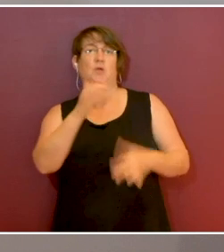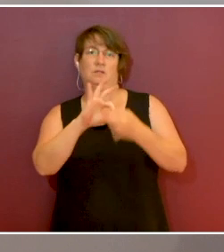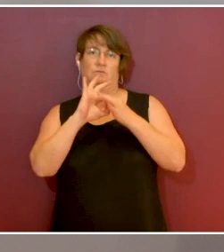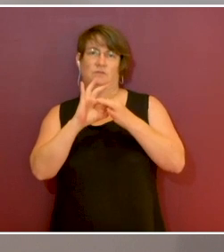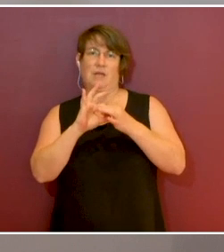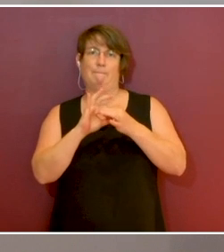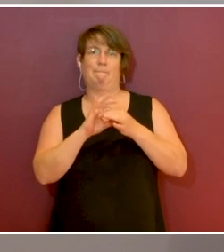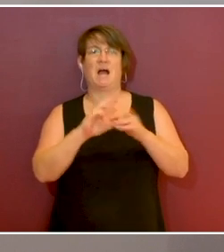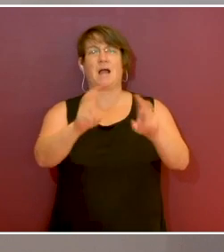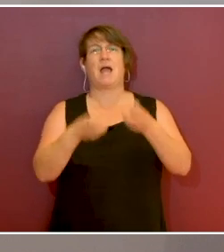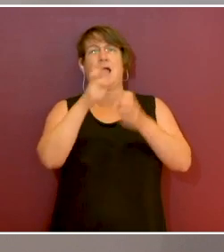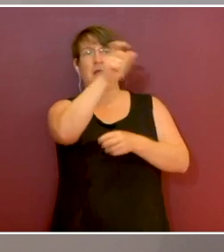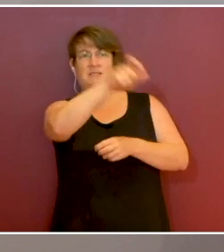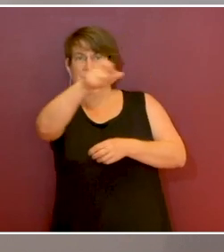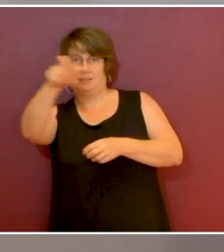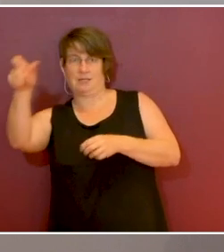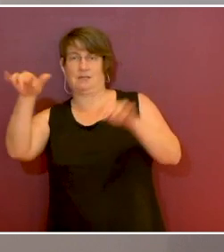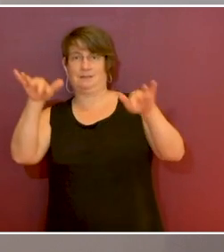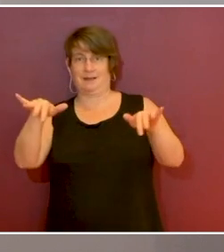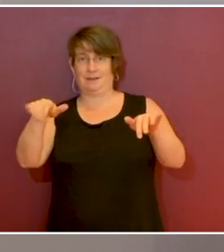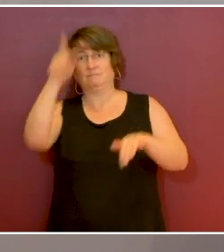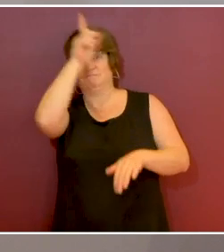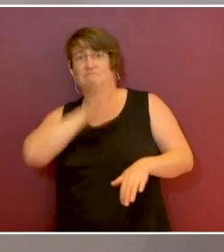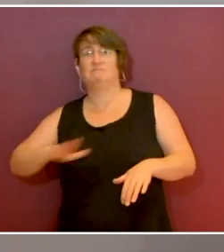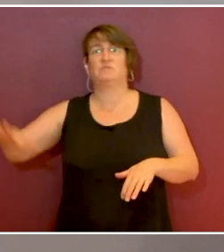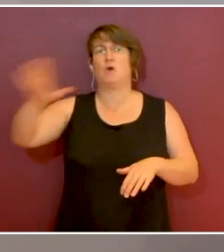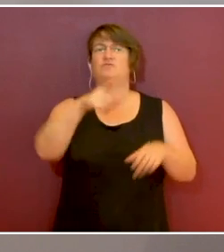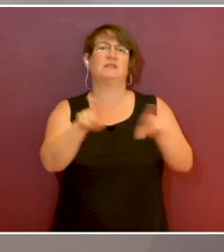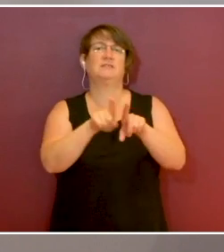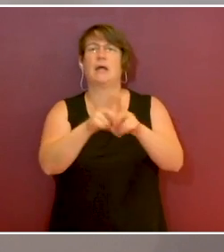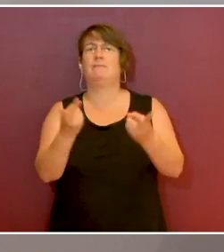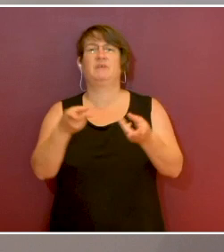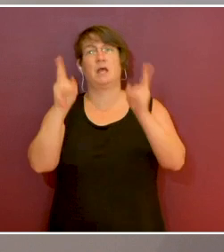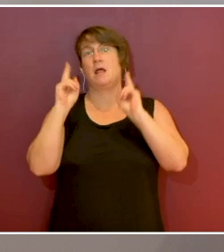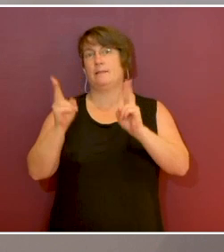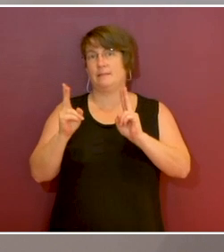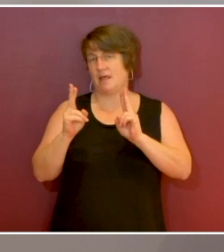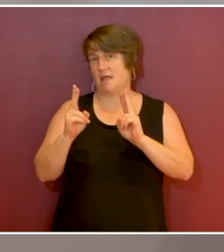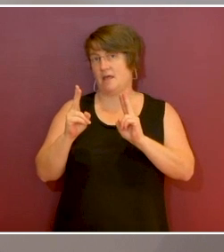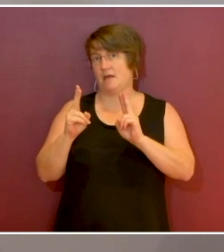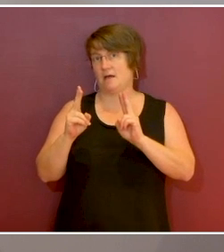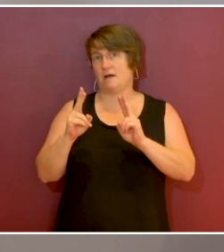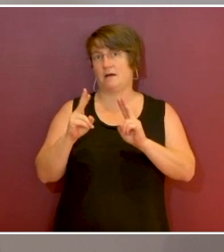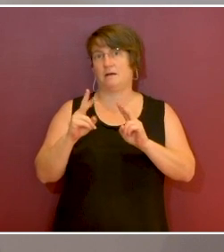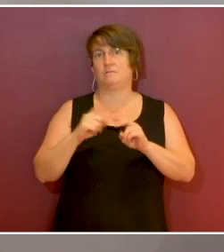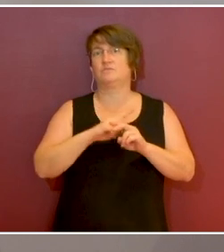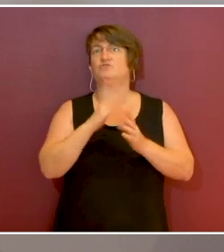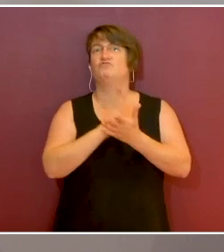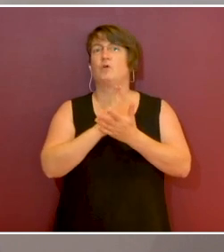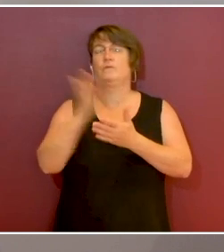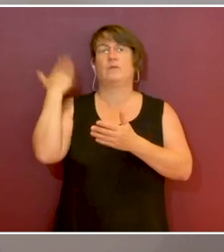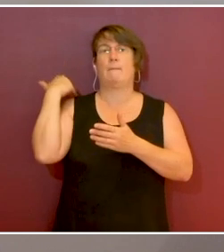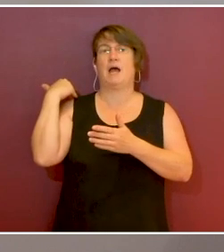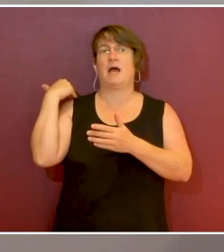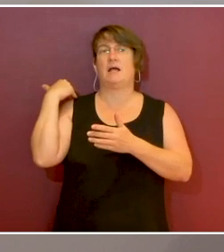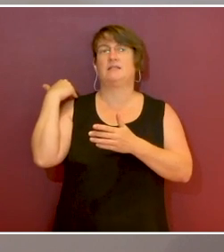ErzieherInnen angeht, die ja bundesweit, genau wie die LehrerInnen, dann ja in die Stufe 2